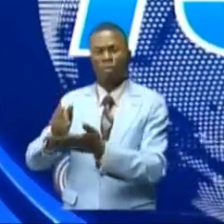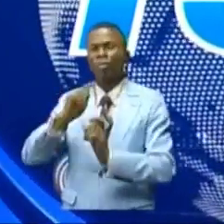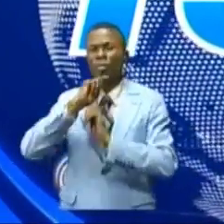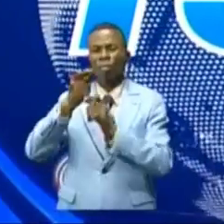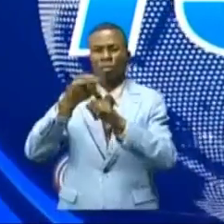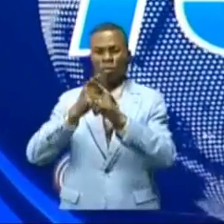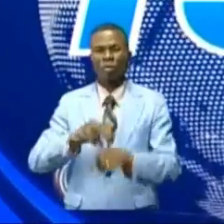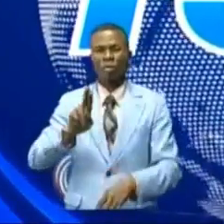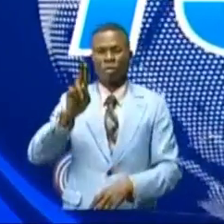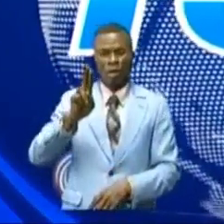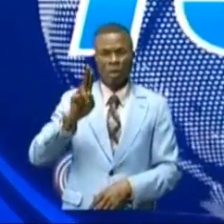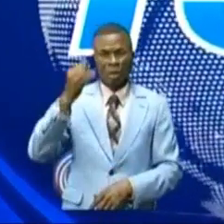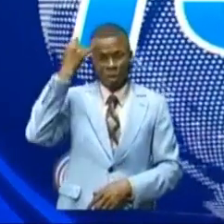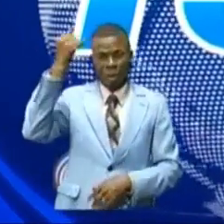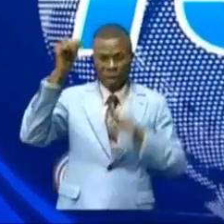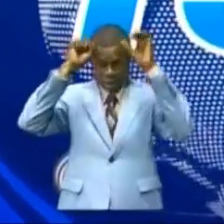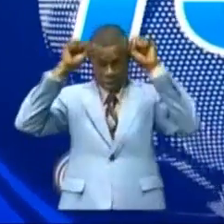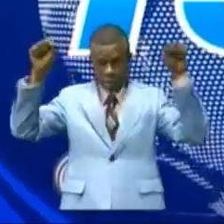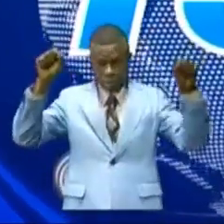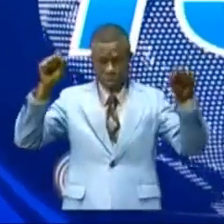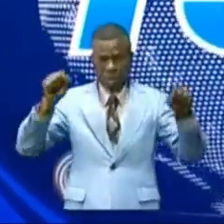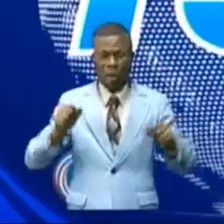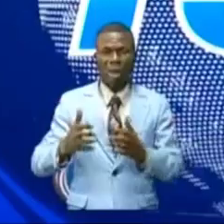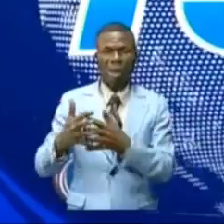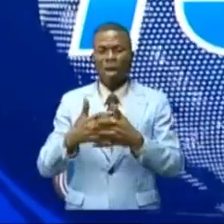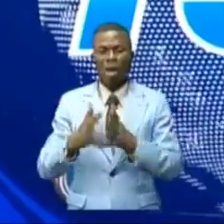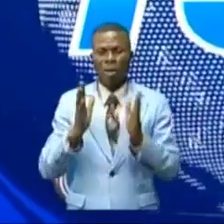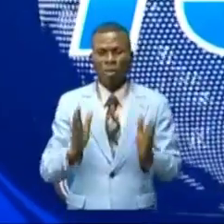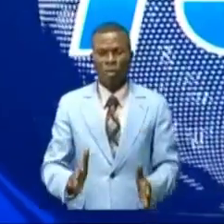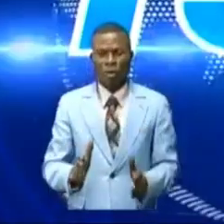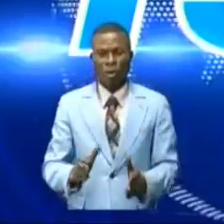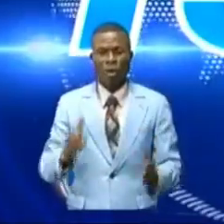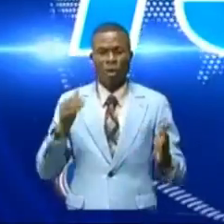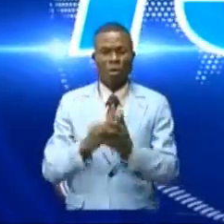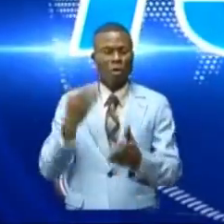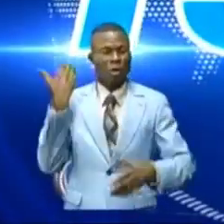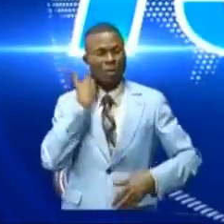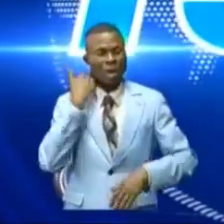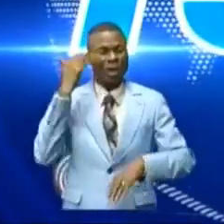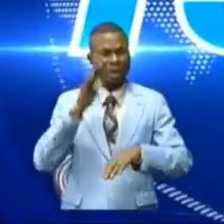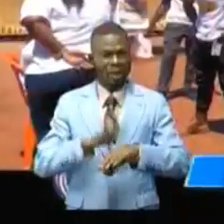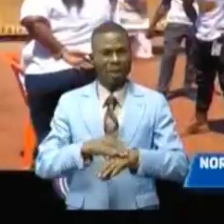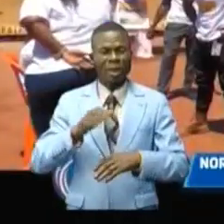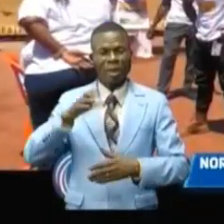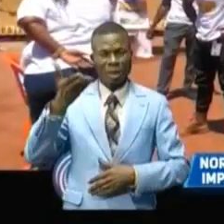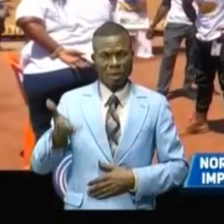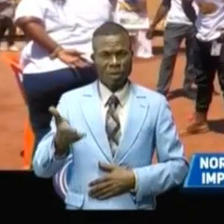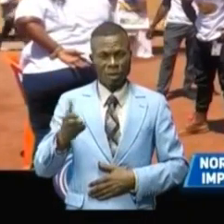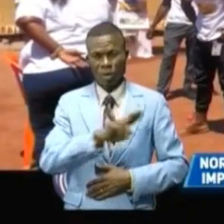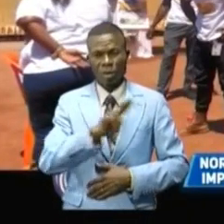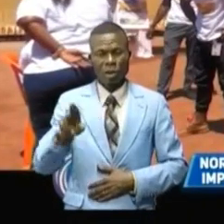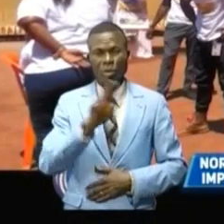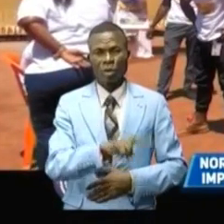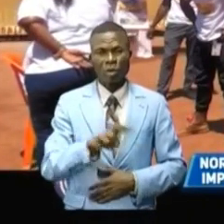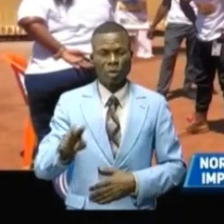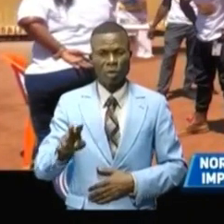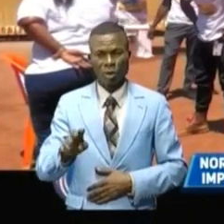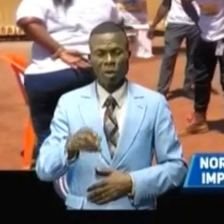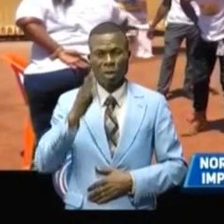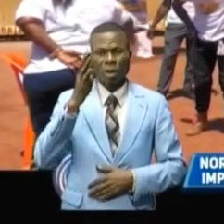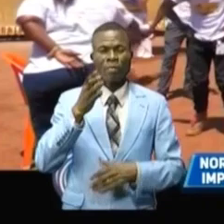de l'initiative présidentielle américaine contre le paludisme. Rodé Panda. En 2022, près de